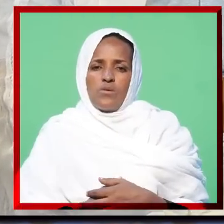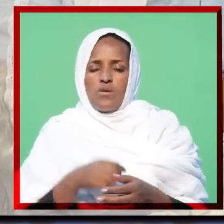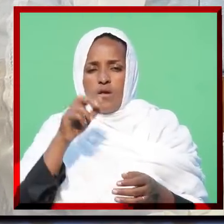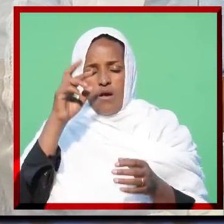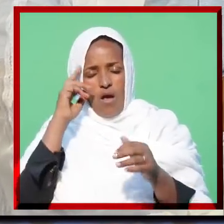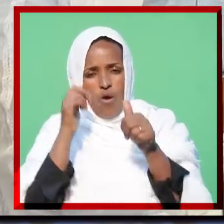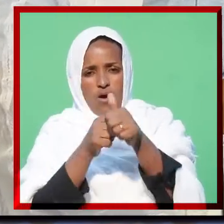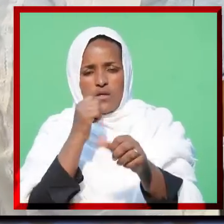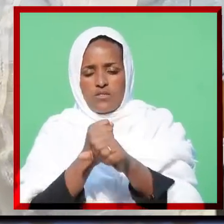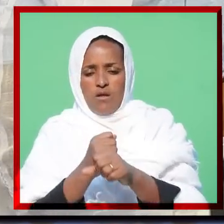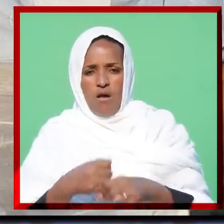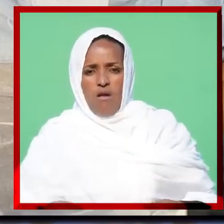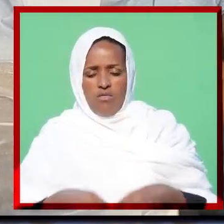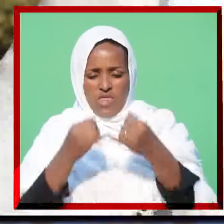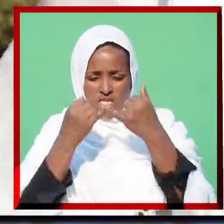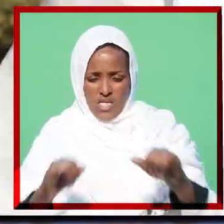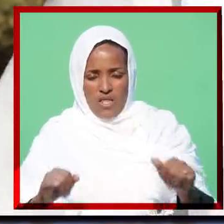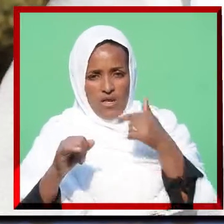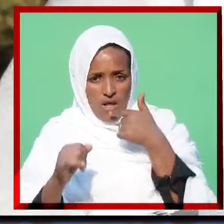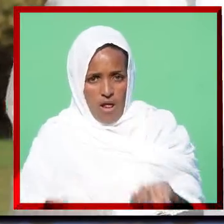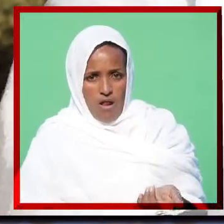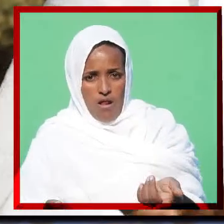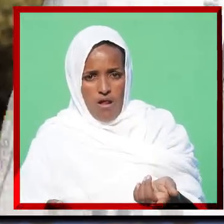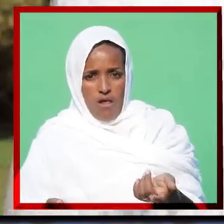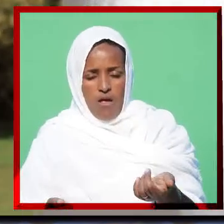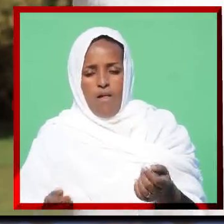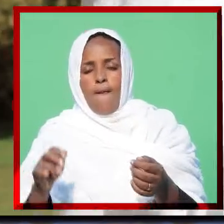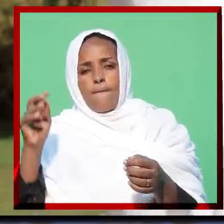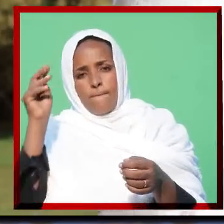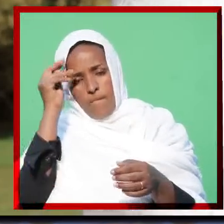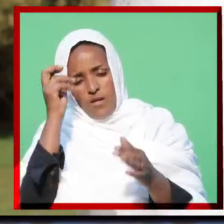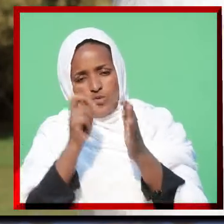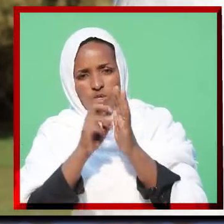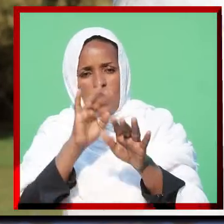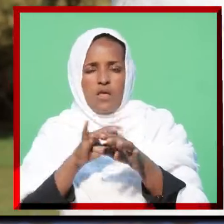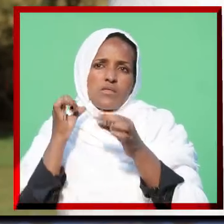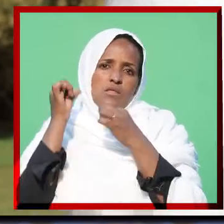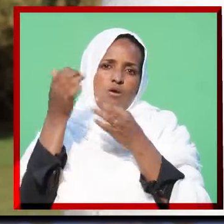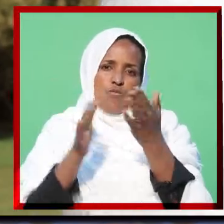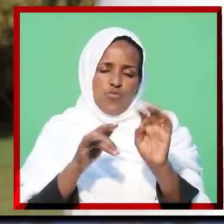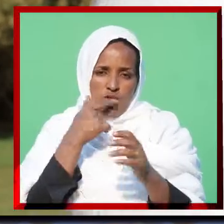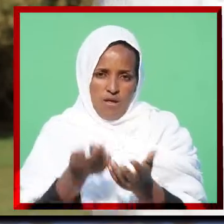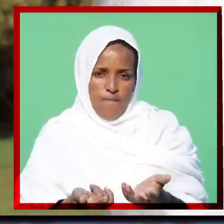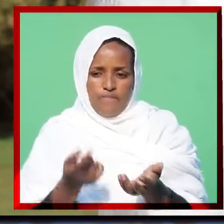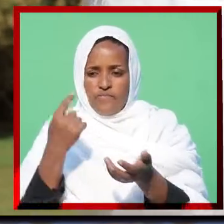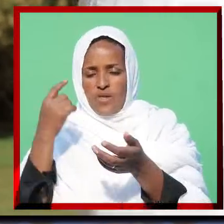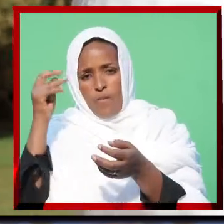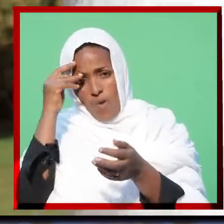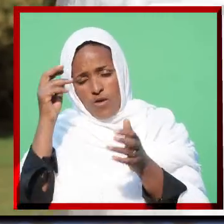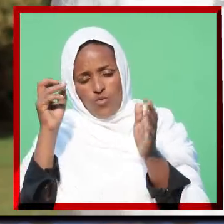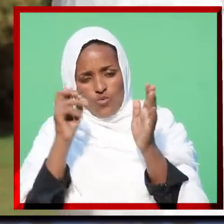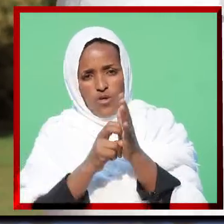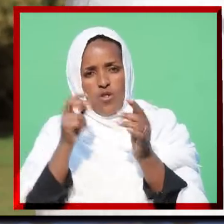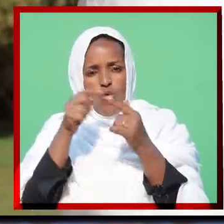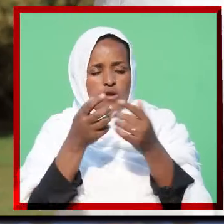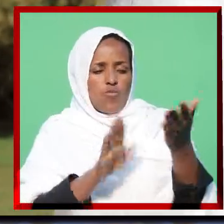ሐዋርያ ሥራ ላይ አንጀቱ ተዘረገፈ ተሰነጠቀ ይላል። የማቴዎስ ወንጌል ላይ ግን ታንቆ ሞተ ይላል። የማቴዎስ ወንጌል